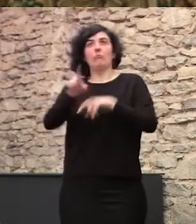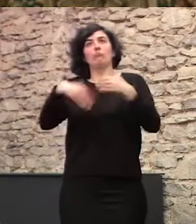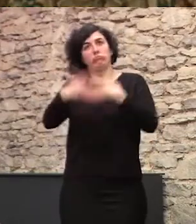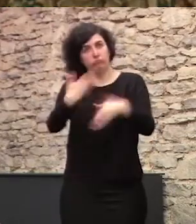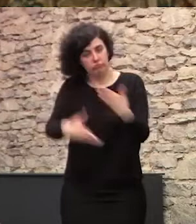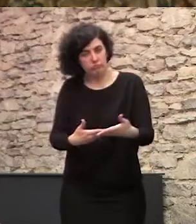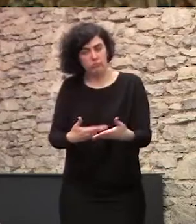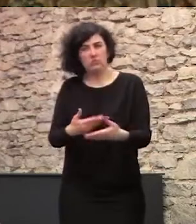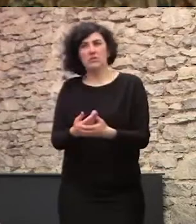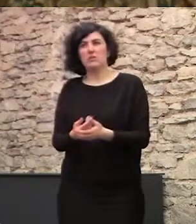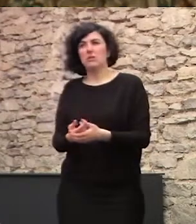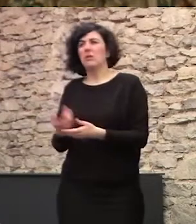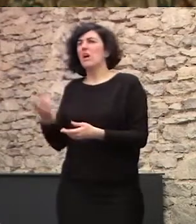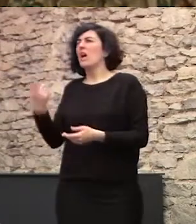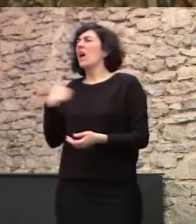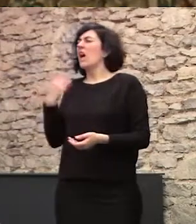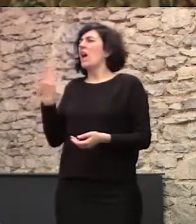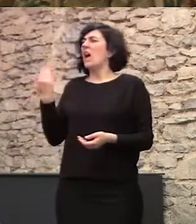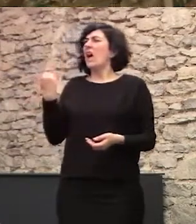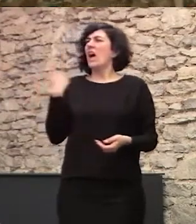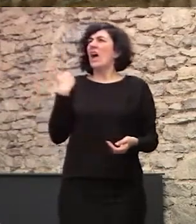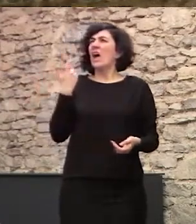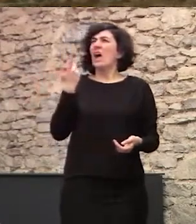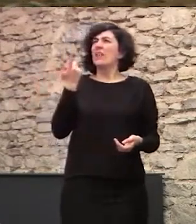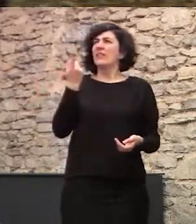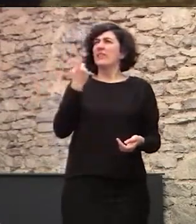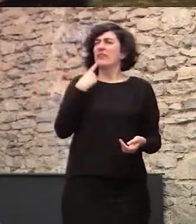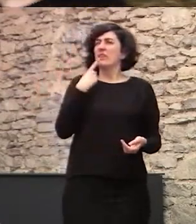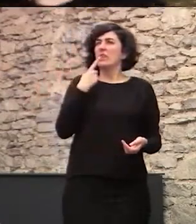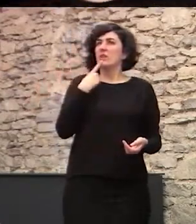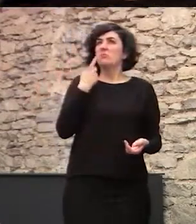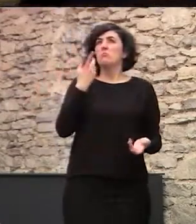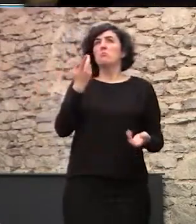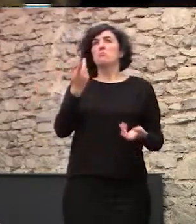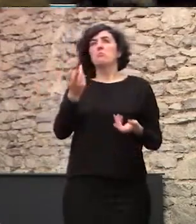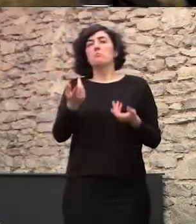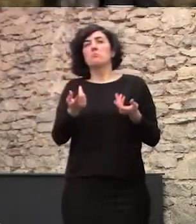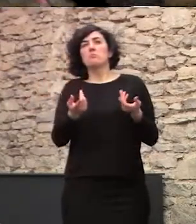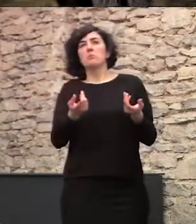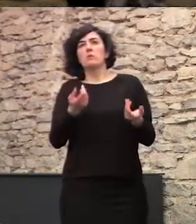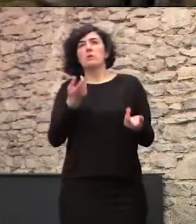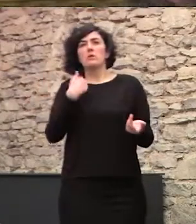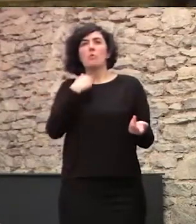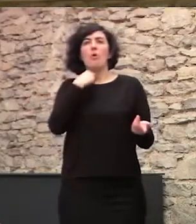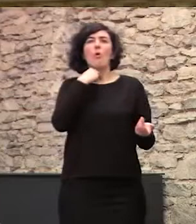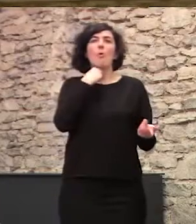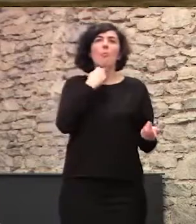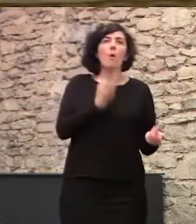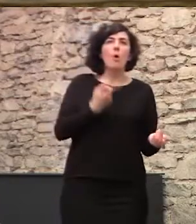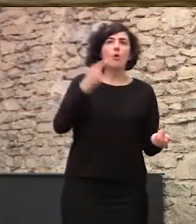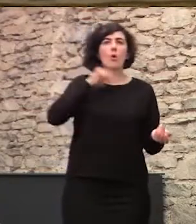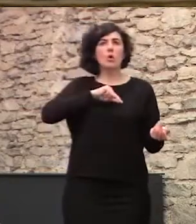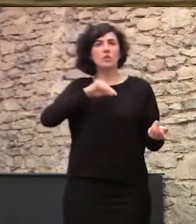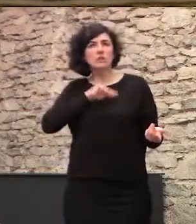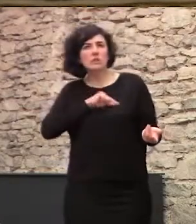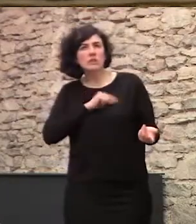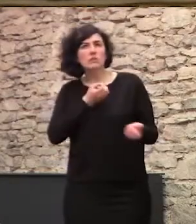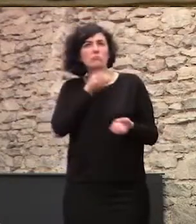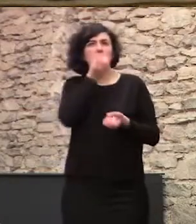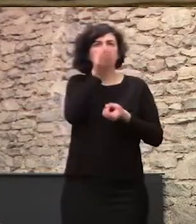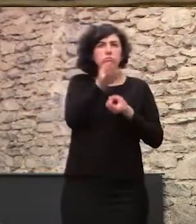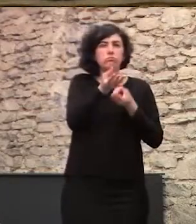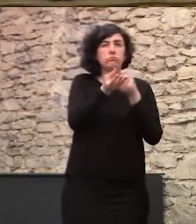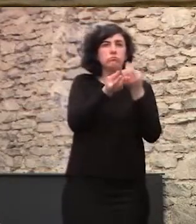zeltasun hori, norbait ere, bueno, esan duzu, errestasun batez, eta ateratzen joan zirela, zure hau txoiek, gustora, eta